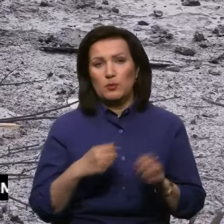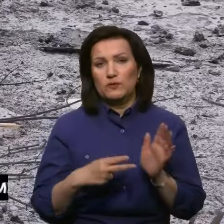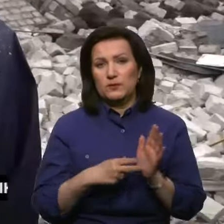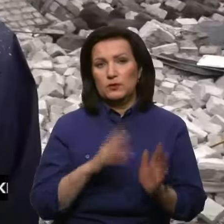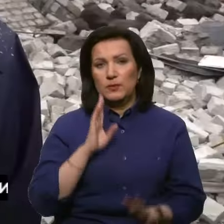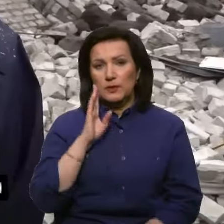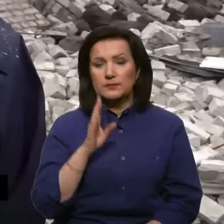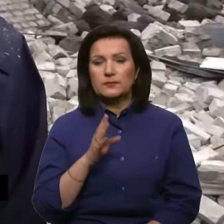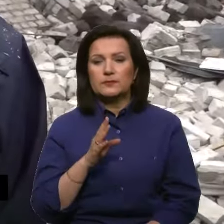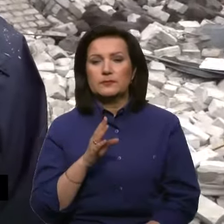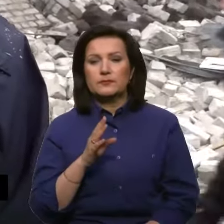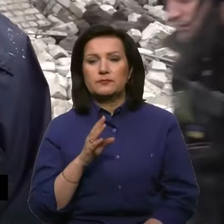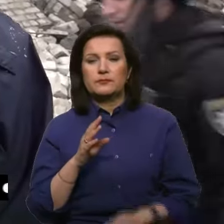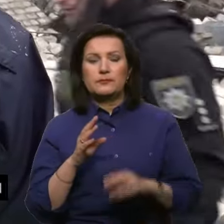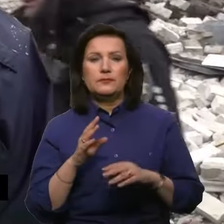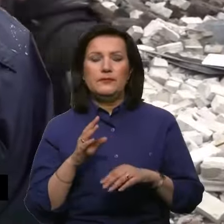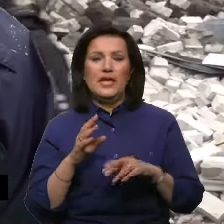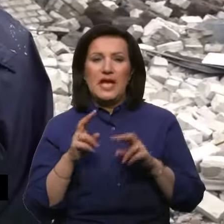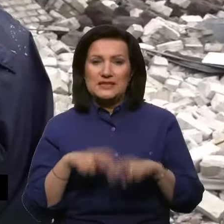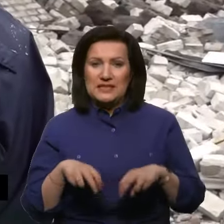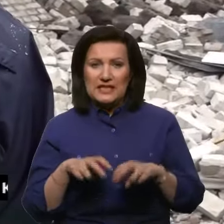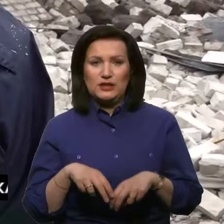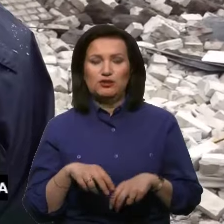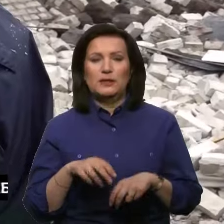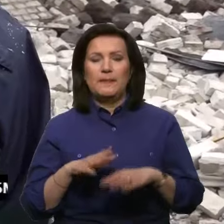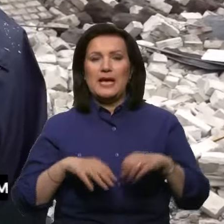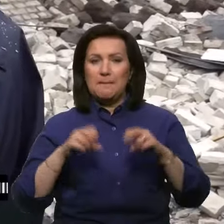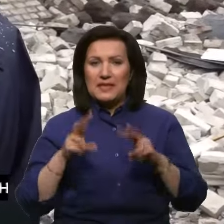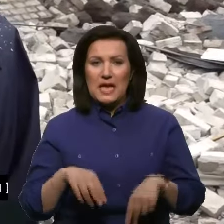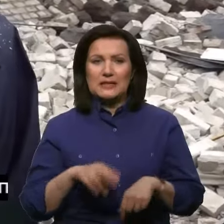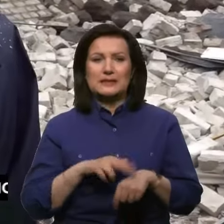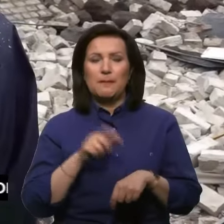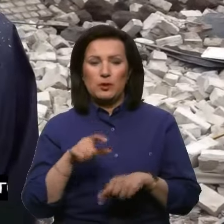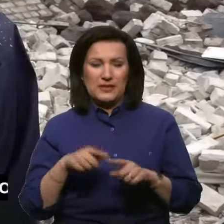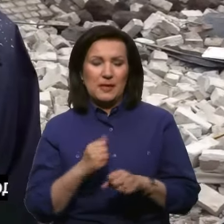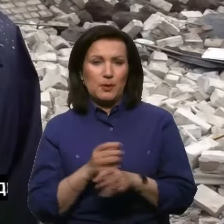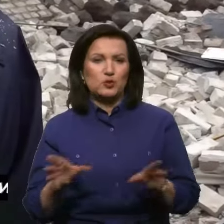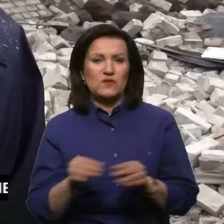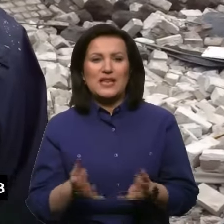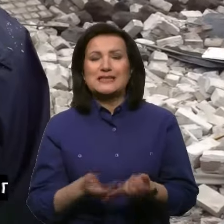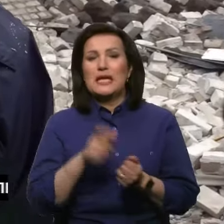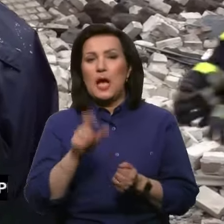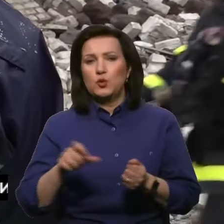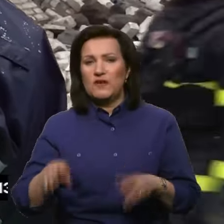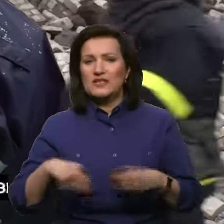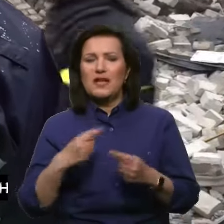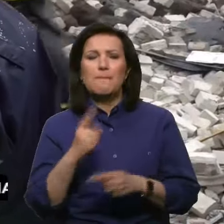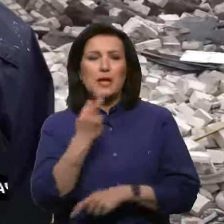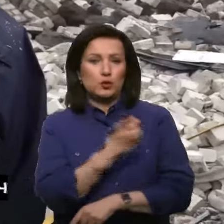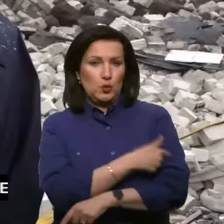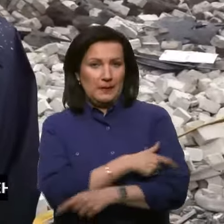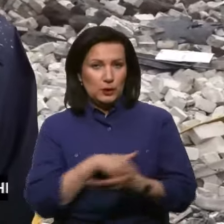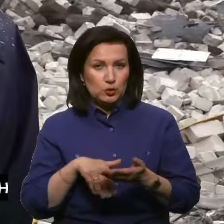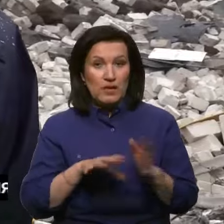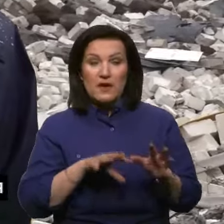7-й. Слідчі, криміналісти і поліцейські, які працювали на місцях разом з рятувальниками, надавали першу медичну допомогу,